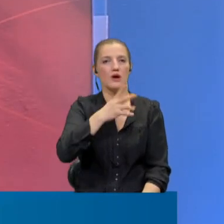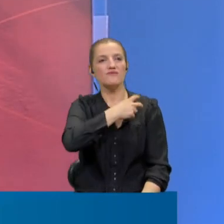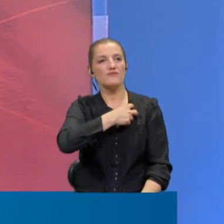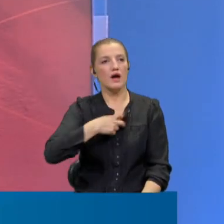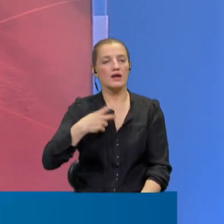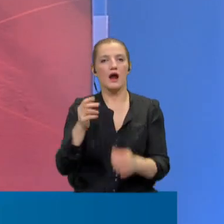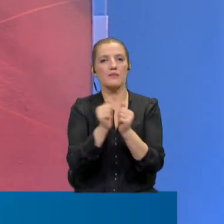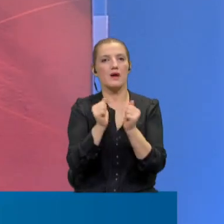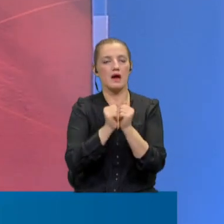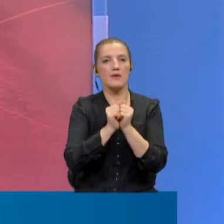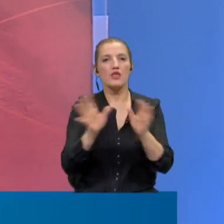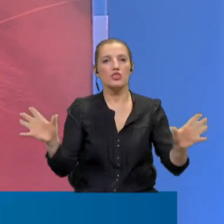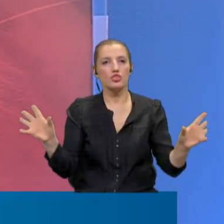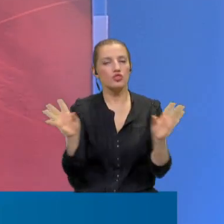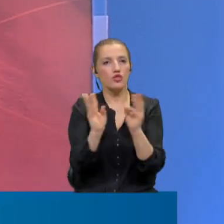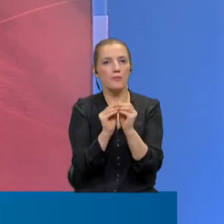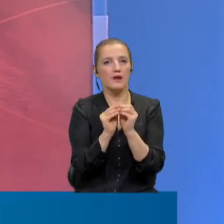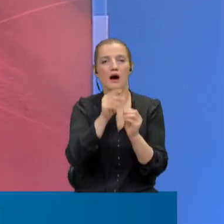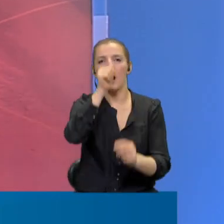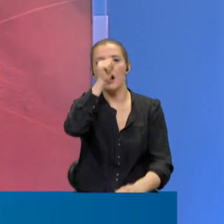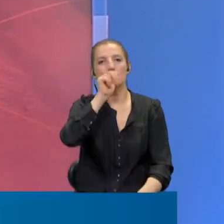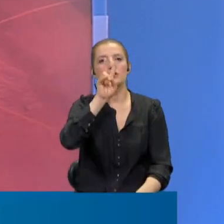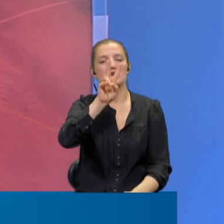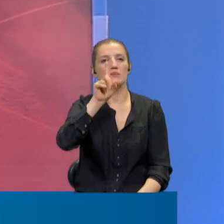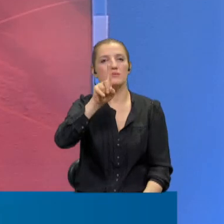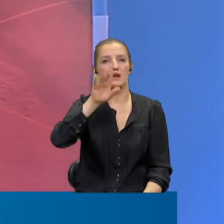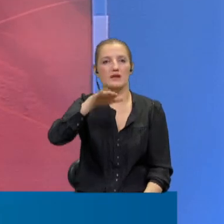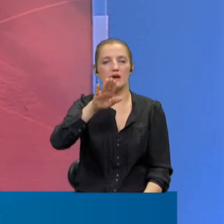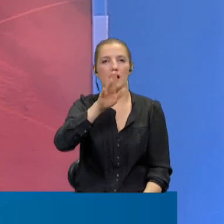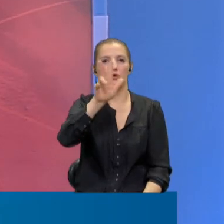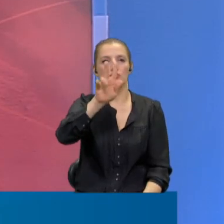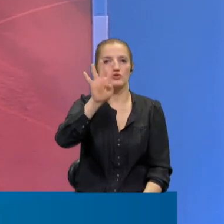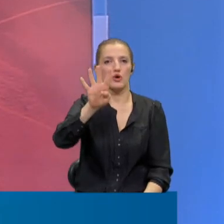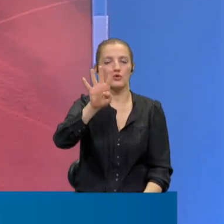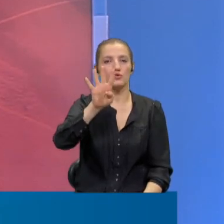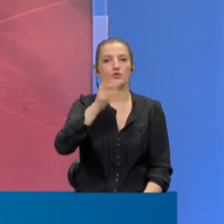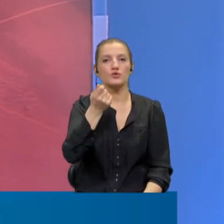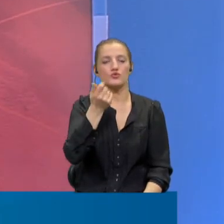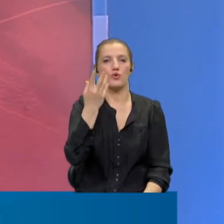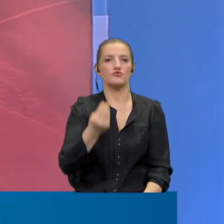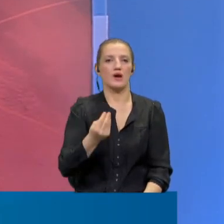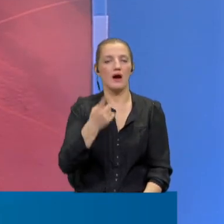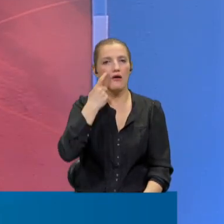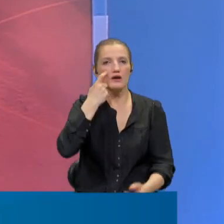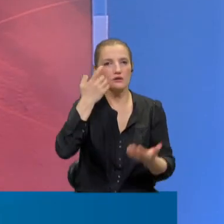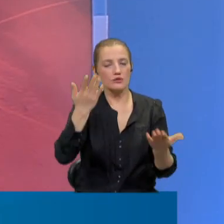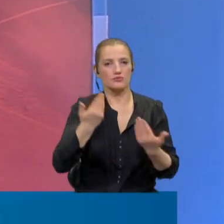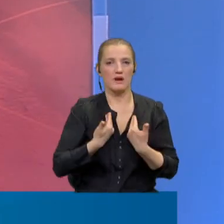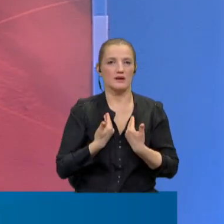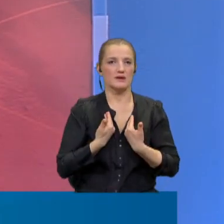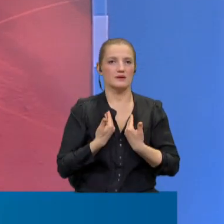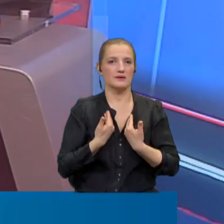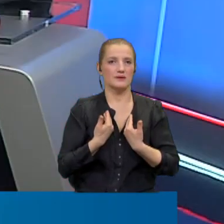vergilerle beraber topladığında 600 bu 34 kuruş oluyor Hayırlı olsun bana